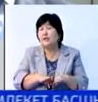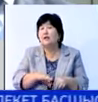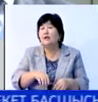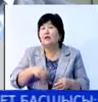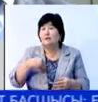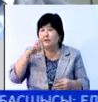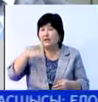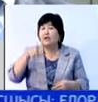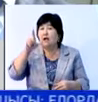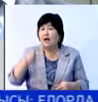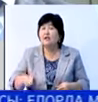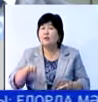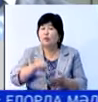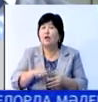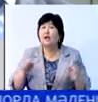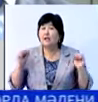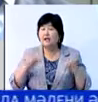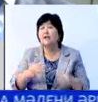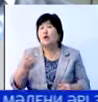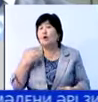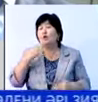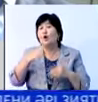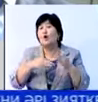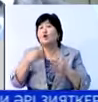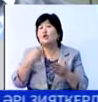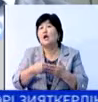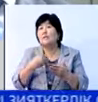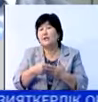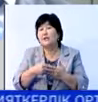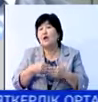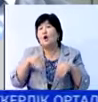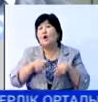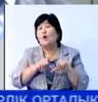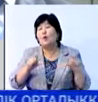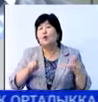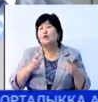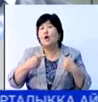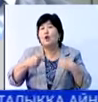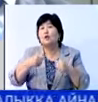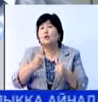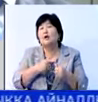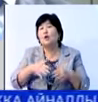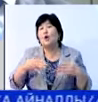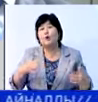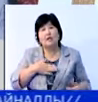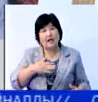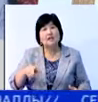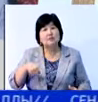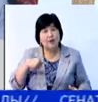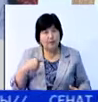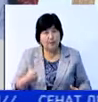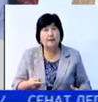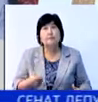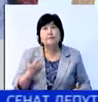екенін білдіріп бас қосқандарыңызға Қызылорда құрылыс және бизнес колледжі ұжымының атынан үлкен алғысымды білдіремін.